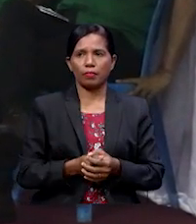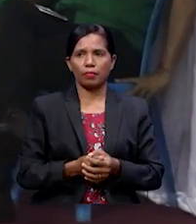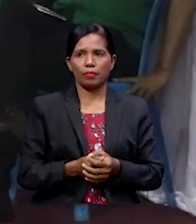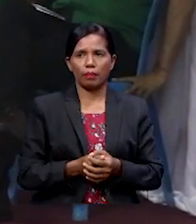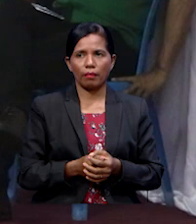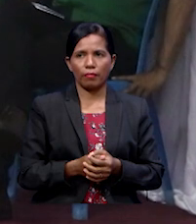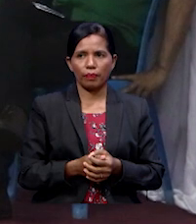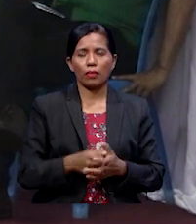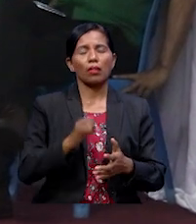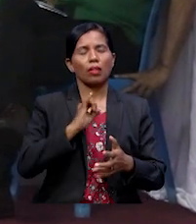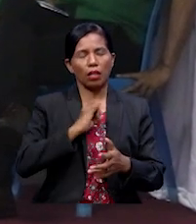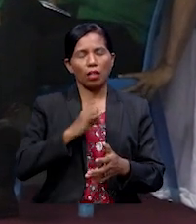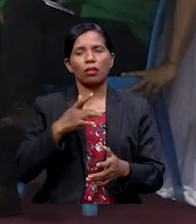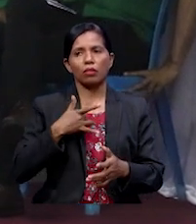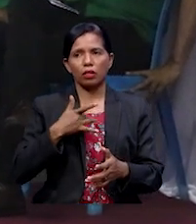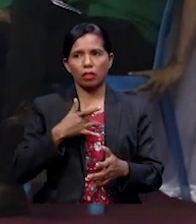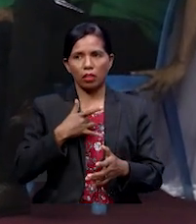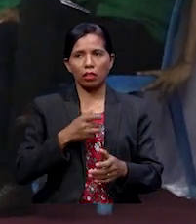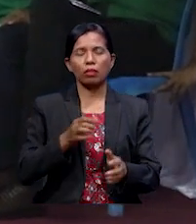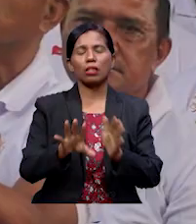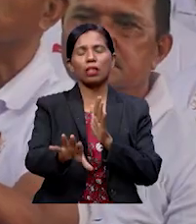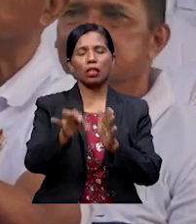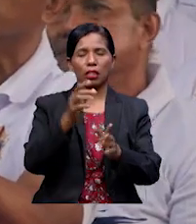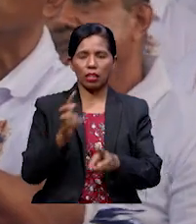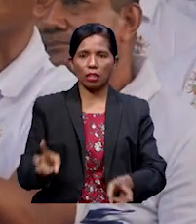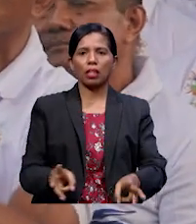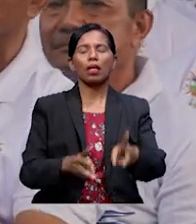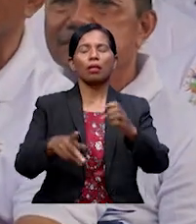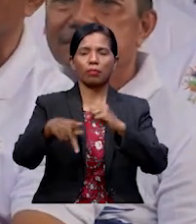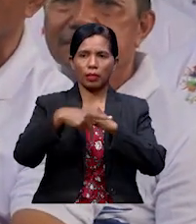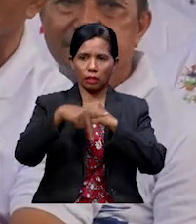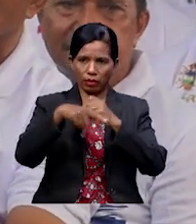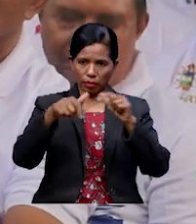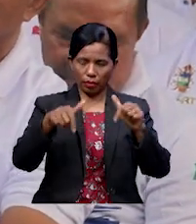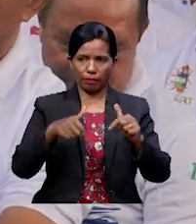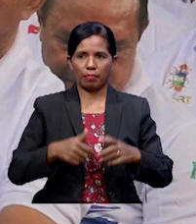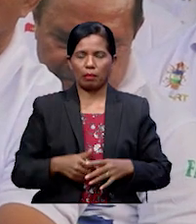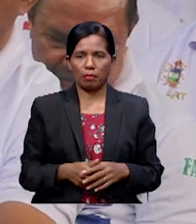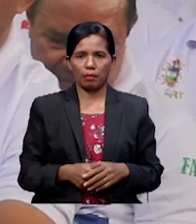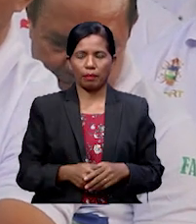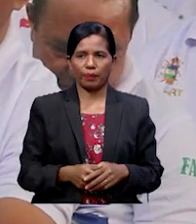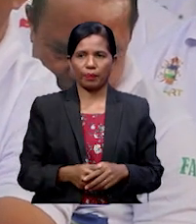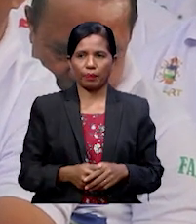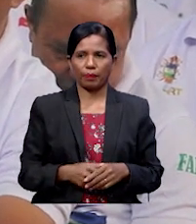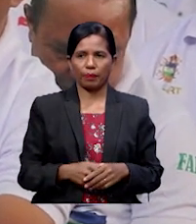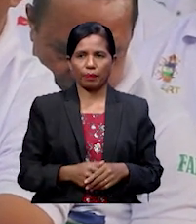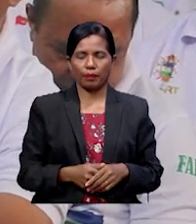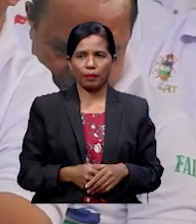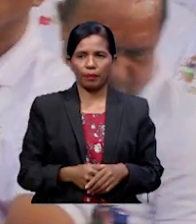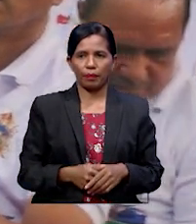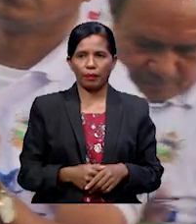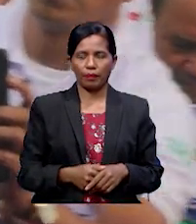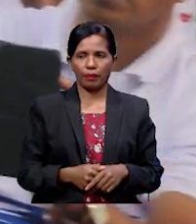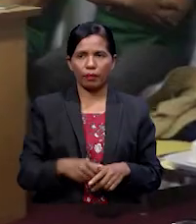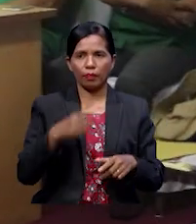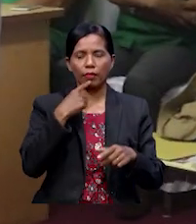Harus ini kata, fear tambah berdiri dulu ya. Iya. Ya sama. Sebenarnya dia